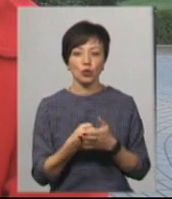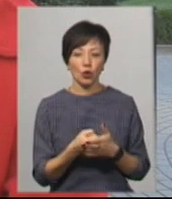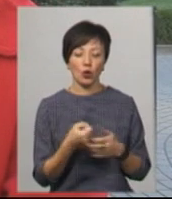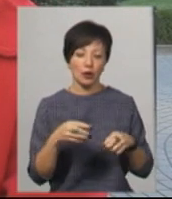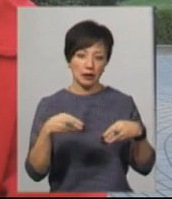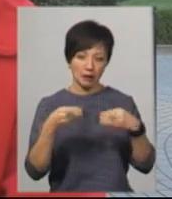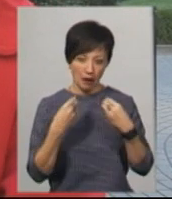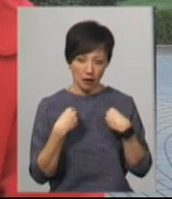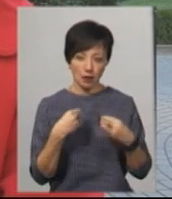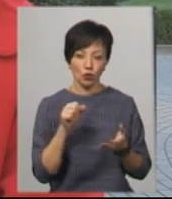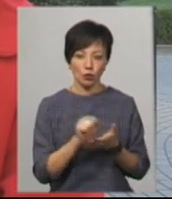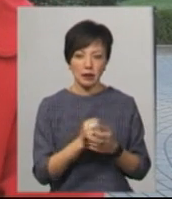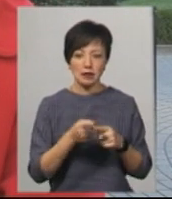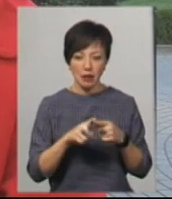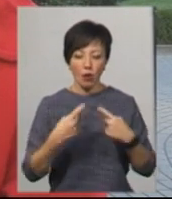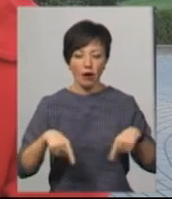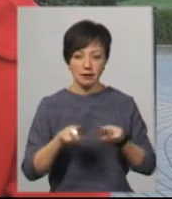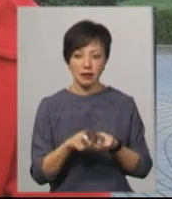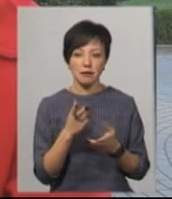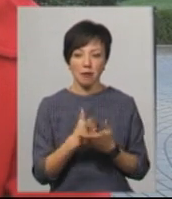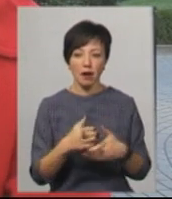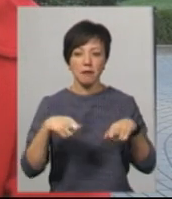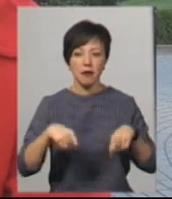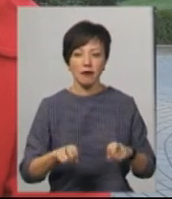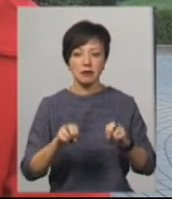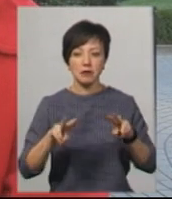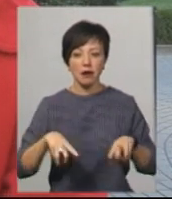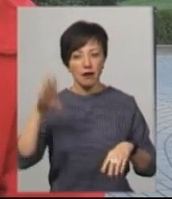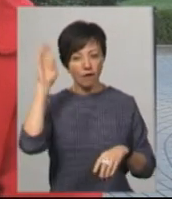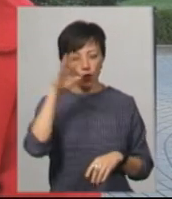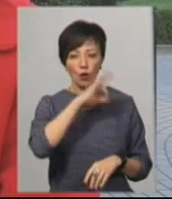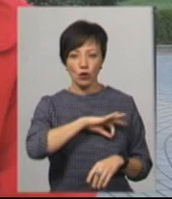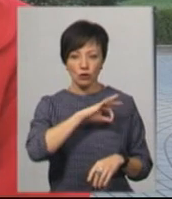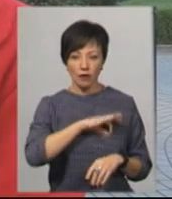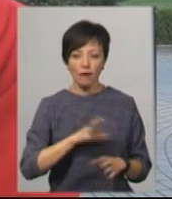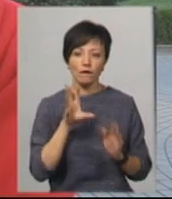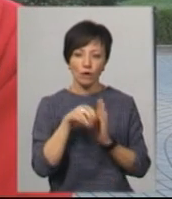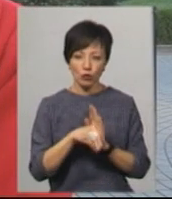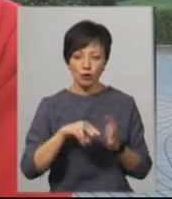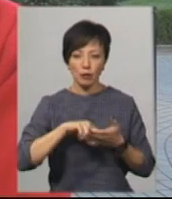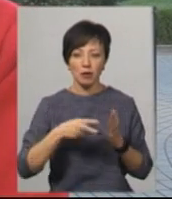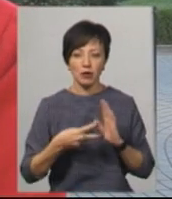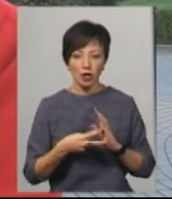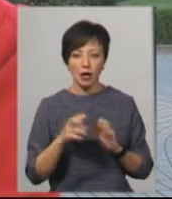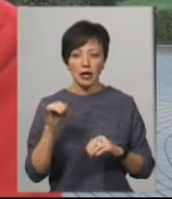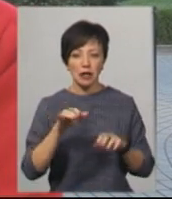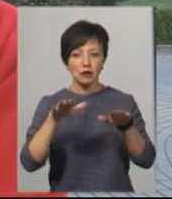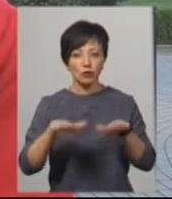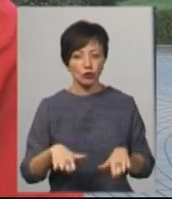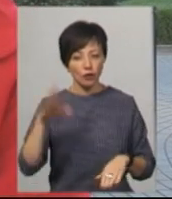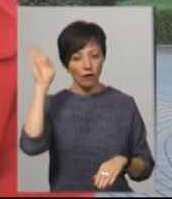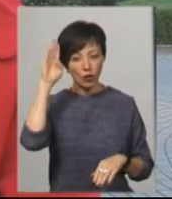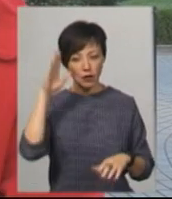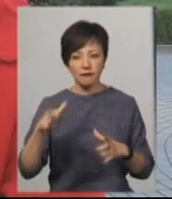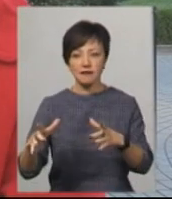документів, ця організація має право на спеціальне водокористування, яке в тому числі передбачає і спуск води